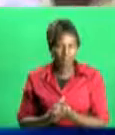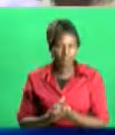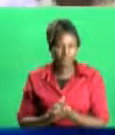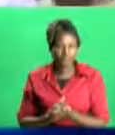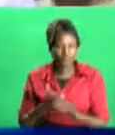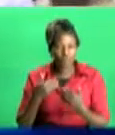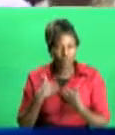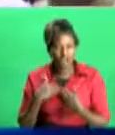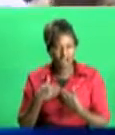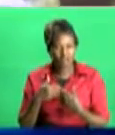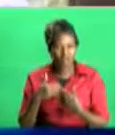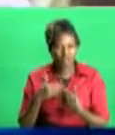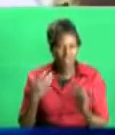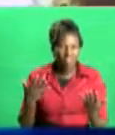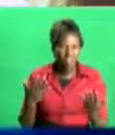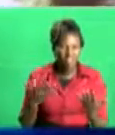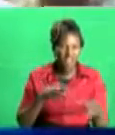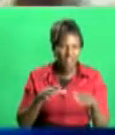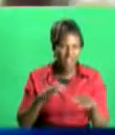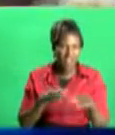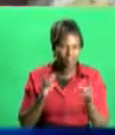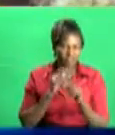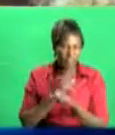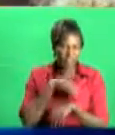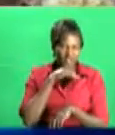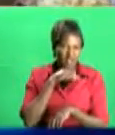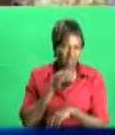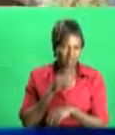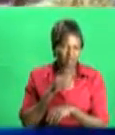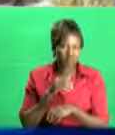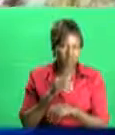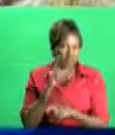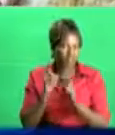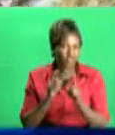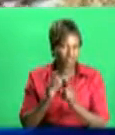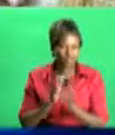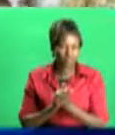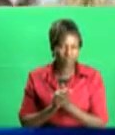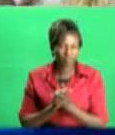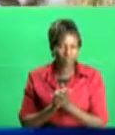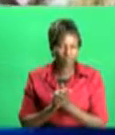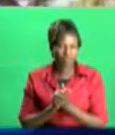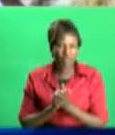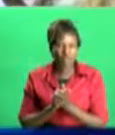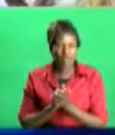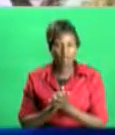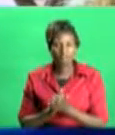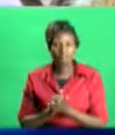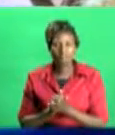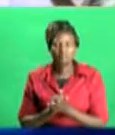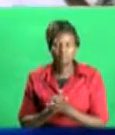Kunae lolote ambaye ametendea wananchi hapa? Hawa kama kuna kitu